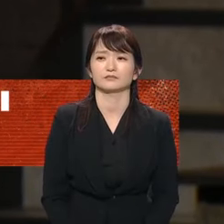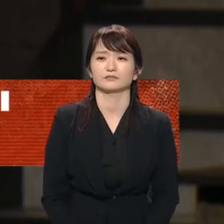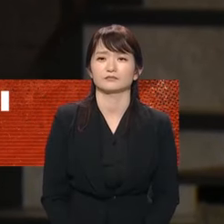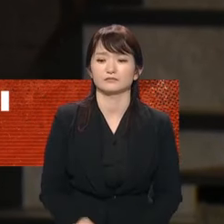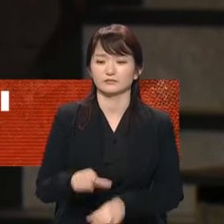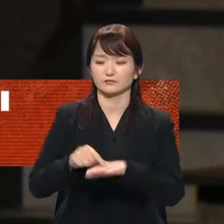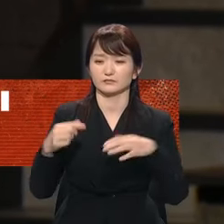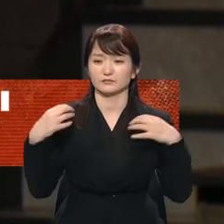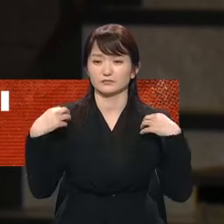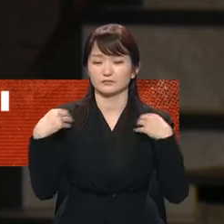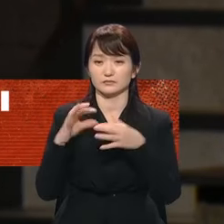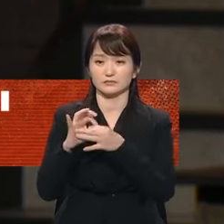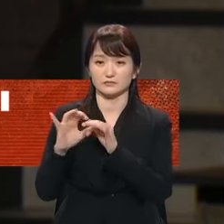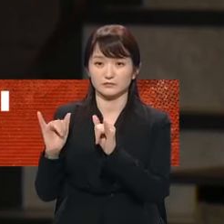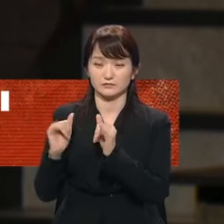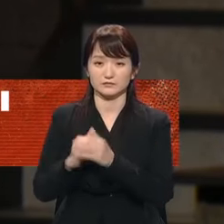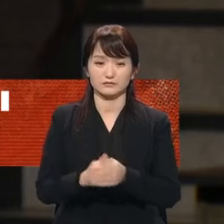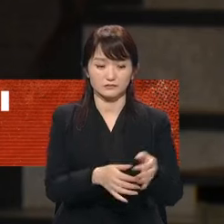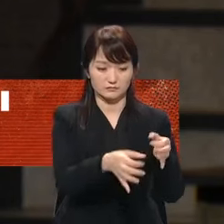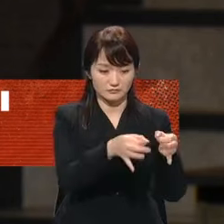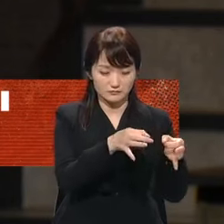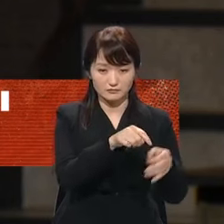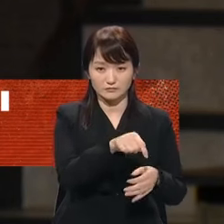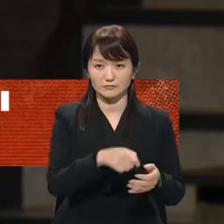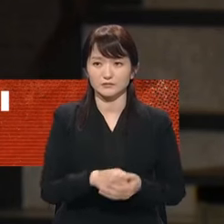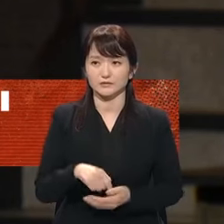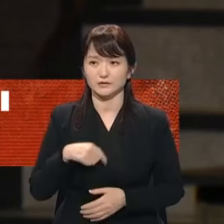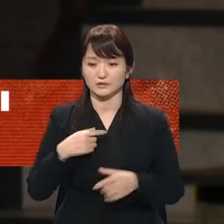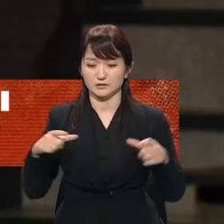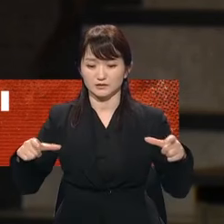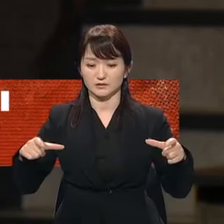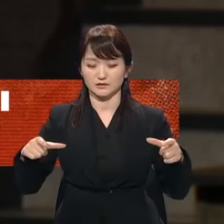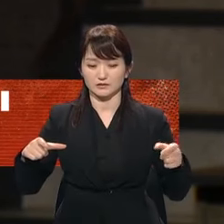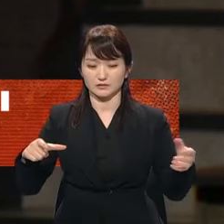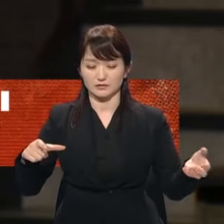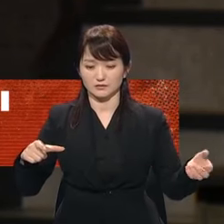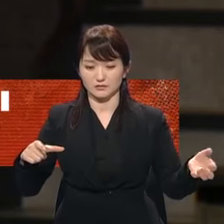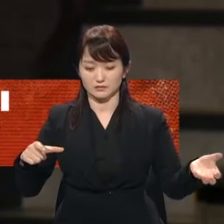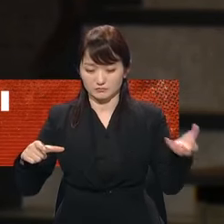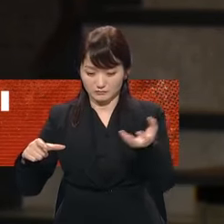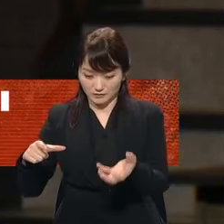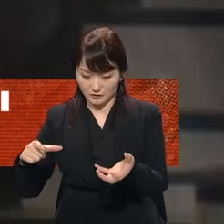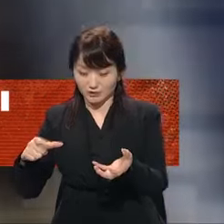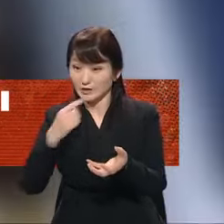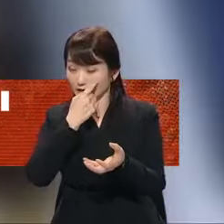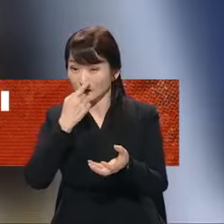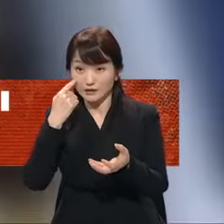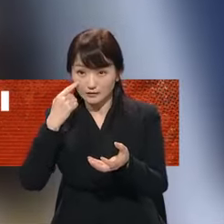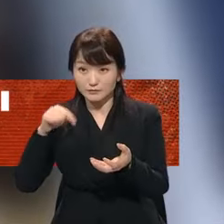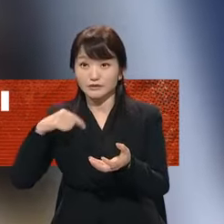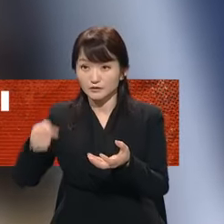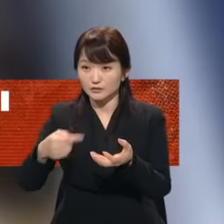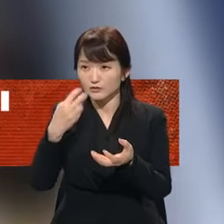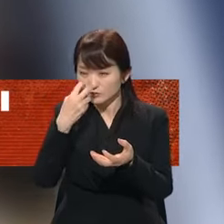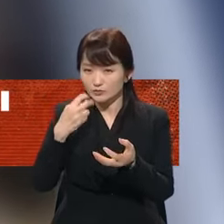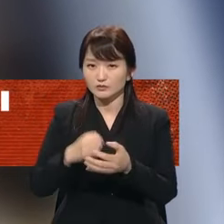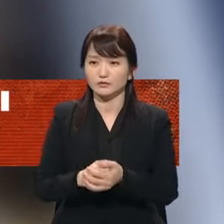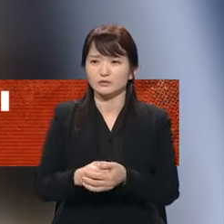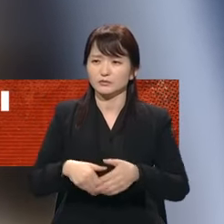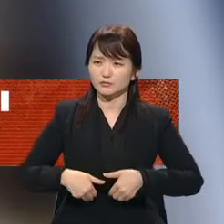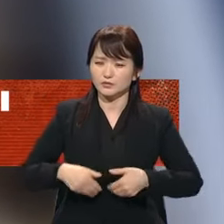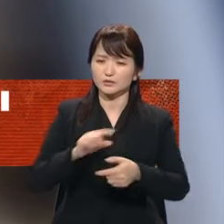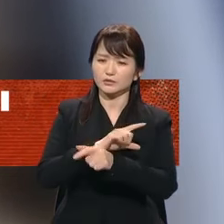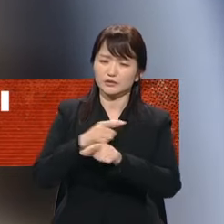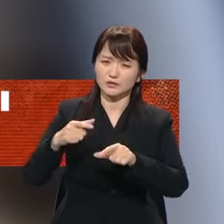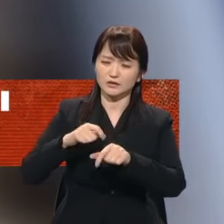지자체 관계자는 이 업소가 자기 그 관내 업소로 확인이 되면 현장 조사를 실시하겠다. 그리고 추후 필요한 여러 가지